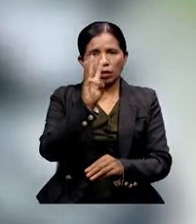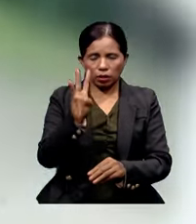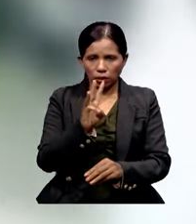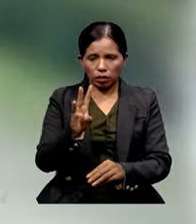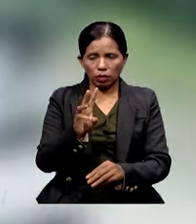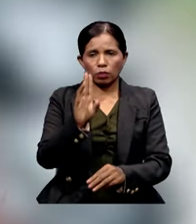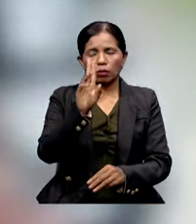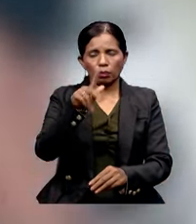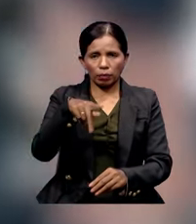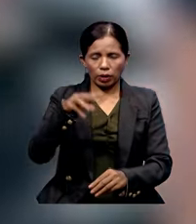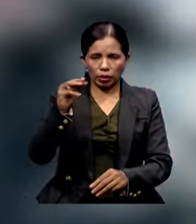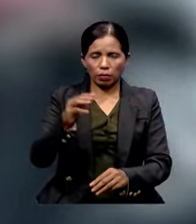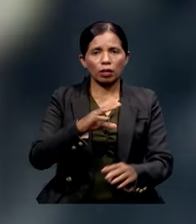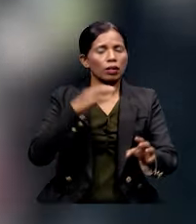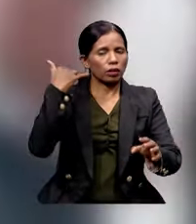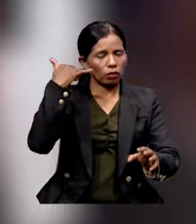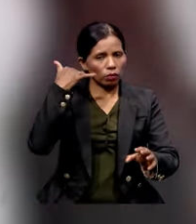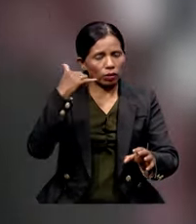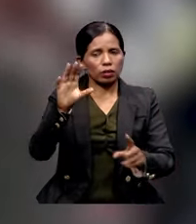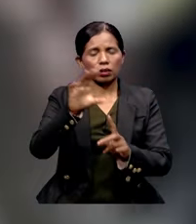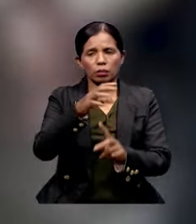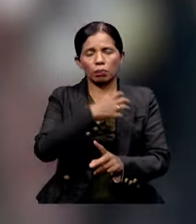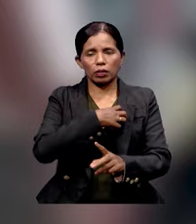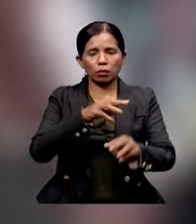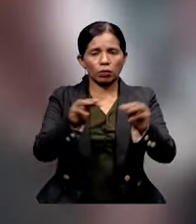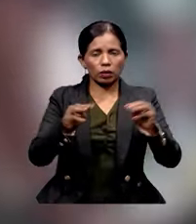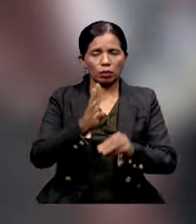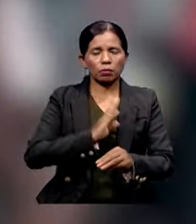UPMI Lontama komunika kedas ba komando pentel munisipu